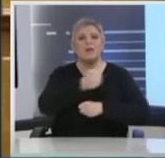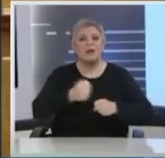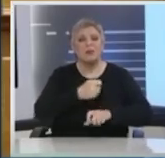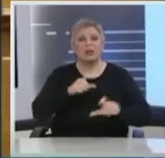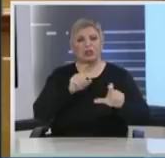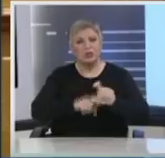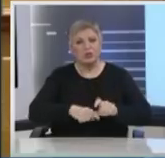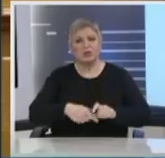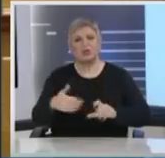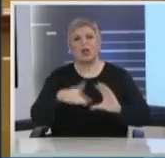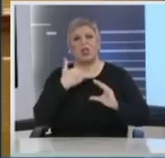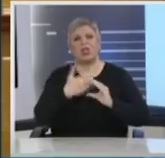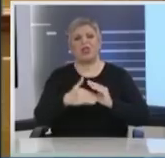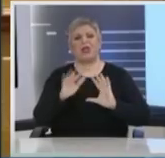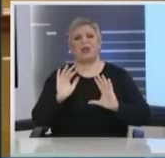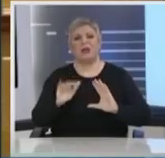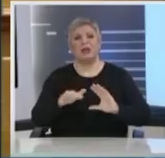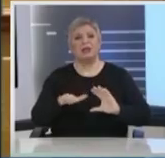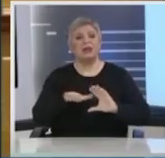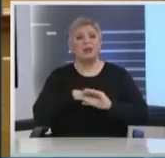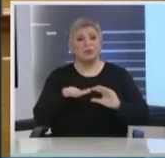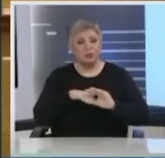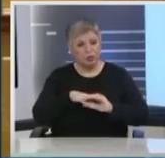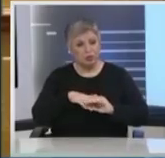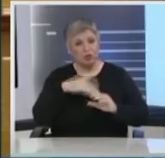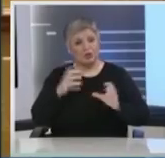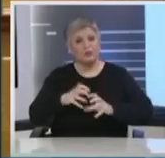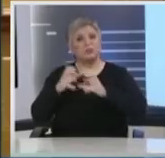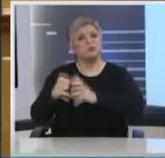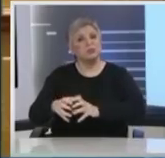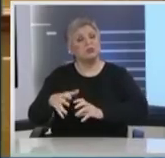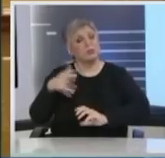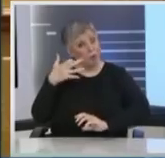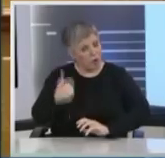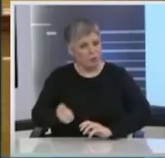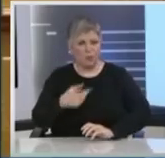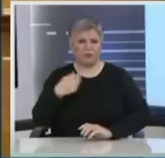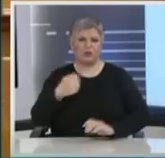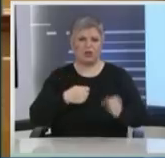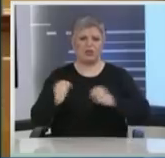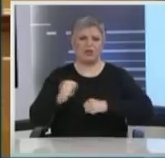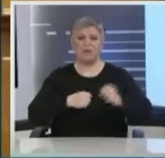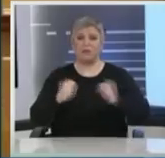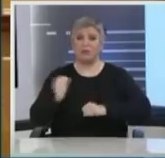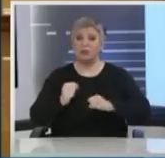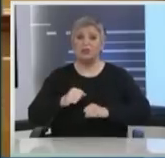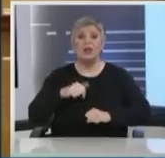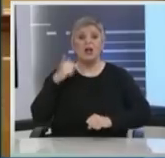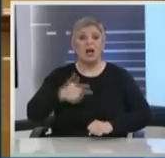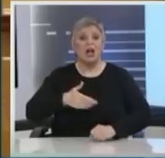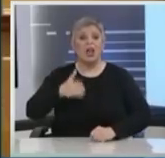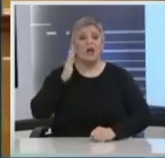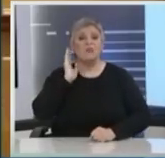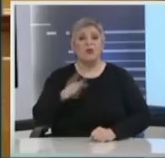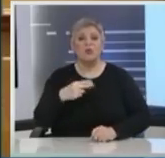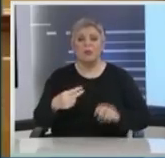ταβαντζίδων και κάποιοι άλλοι που μπορεί να μας χωρίζουν ιδεολογικές διαφορές, αλλά τουλάχιστον μπορεί να κοιτάμε ένα στον